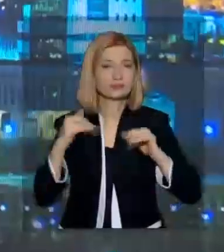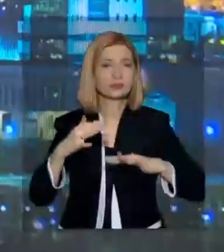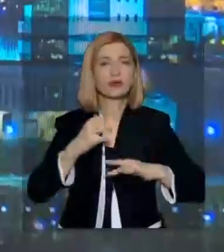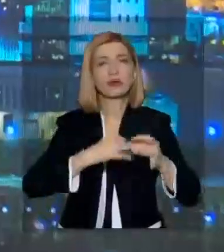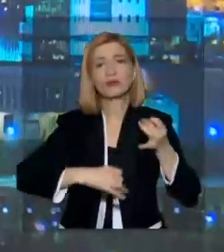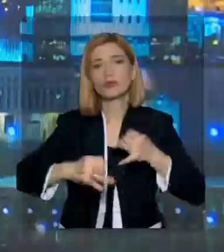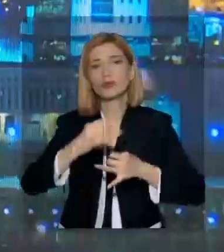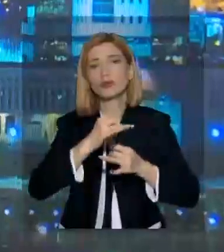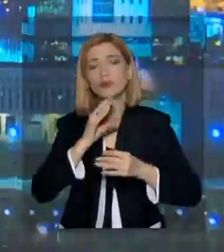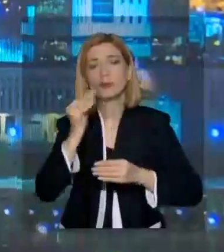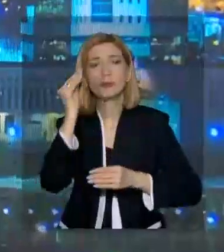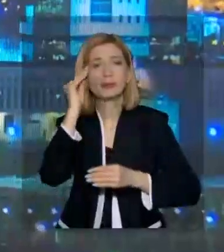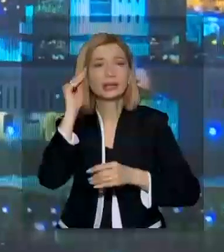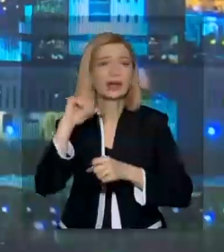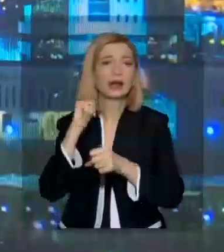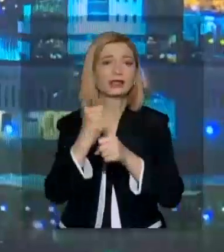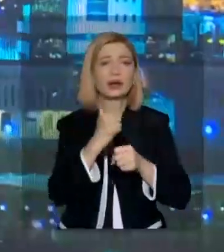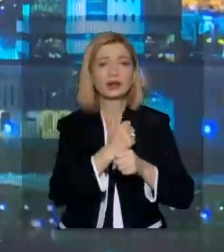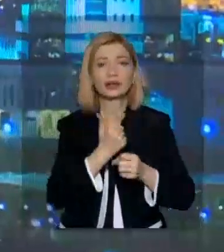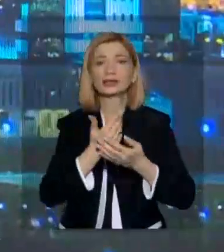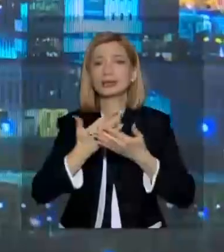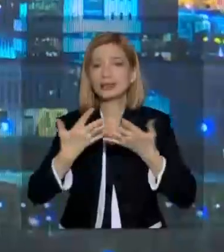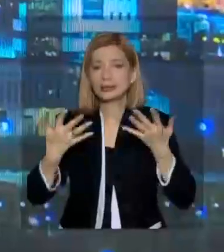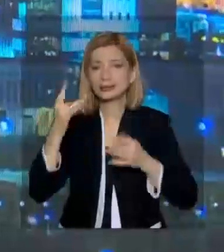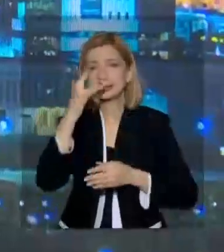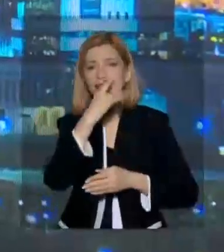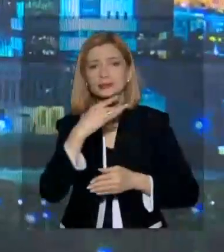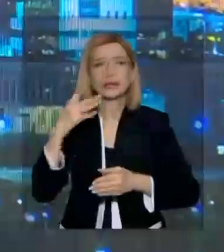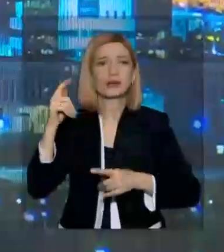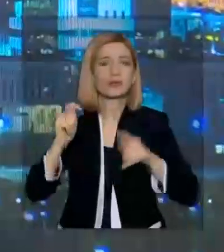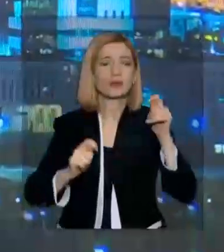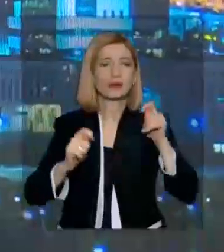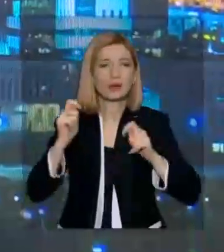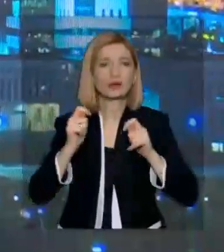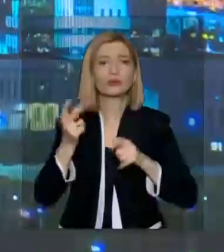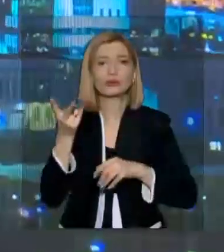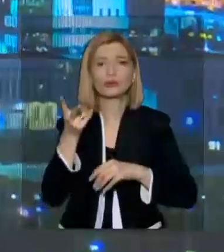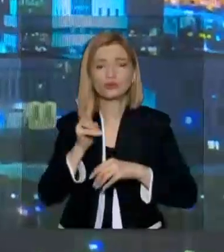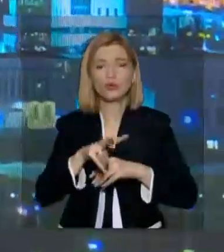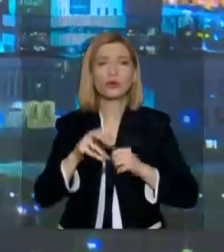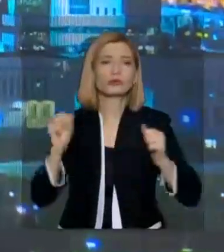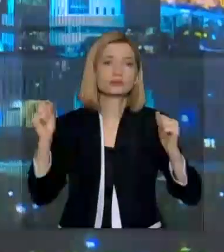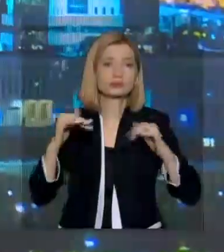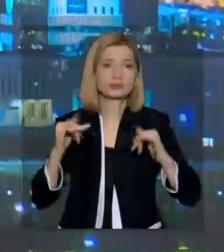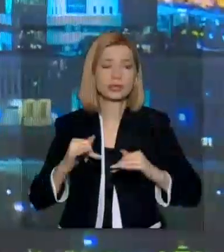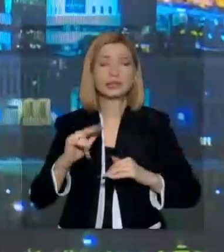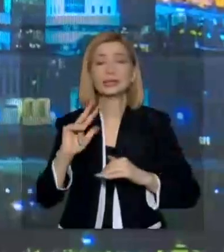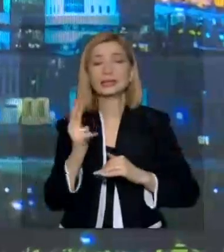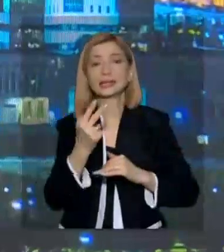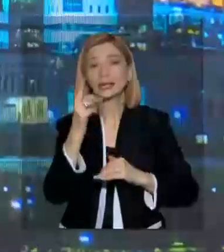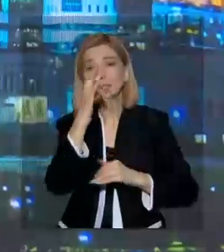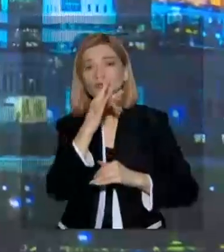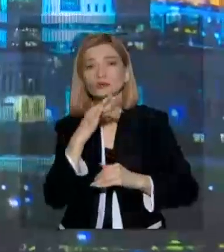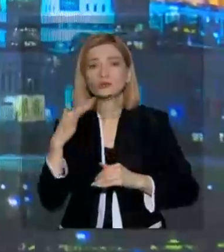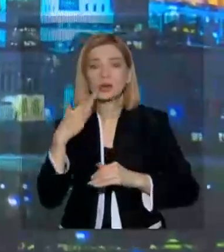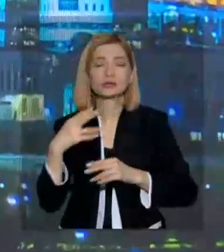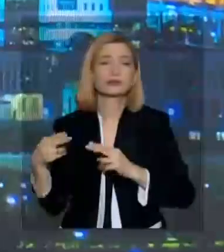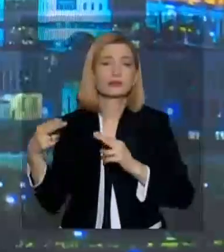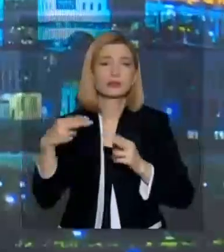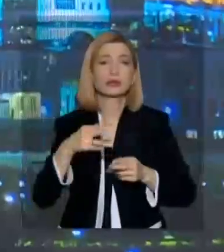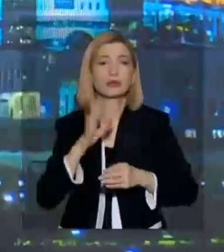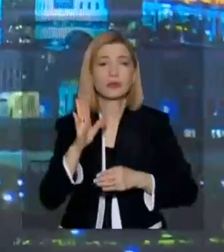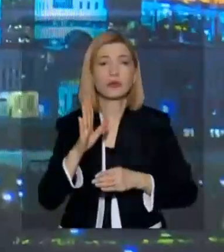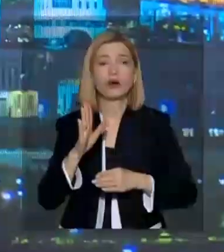площадкой, где прозвучат мнения лидеров сразу нескольких стран в рамках двух крупных саммитов и трех государственных визитов.